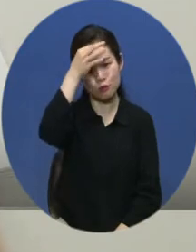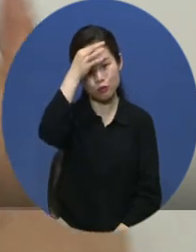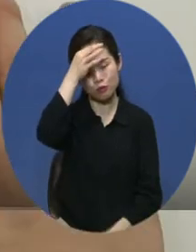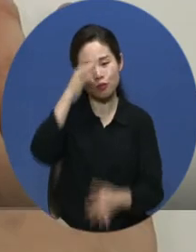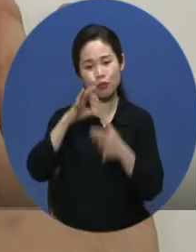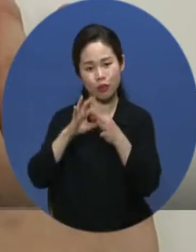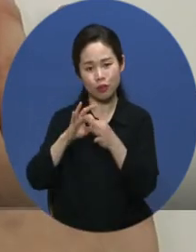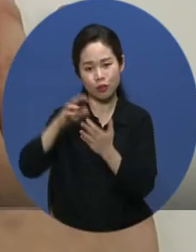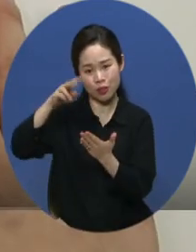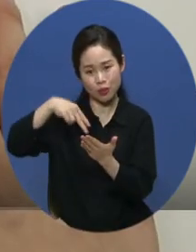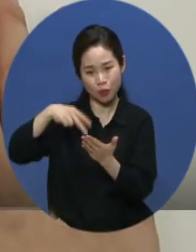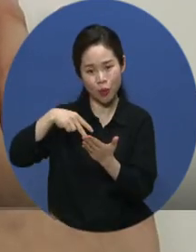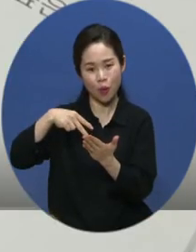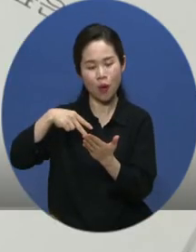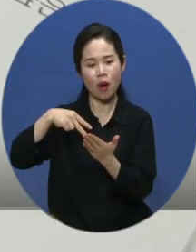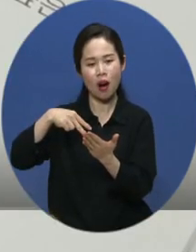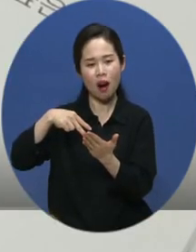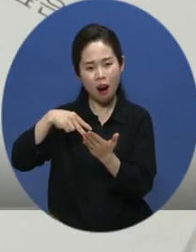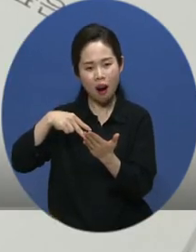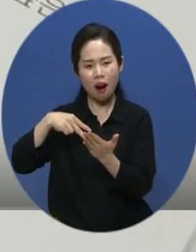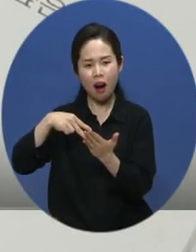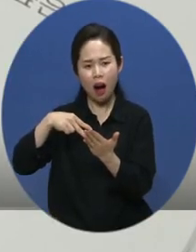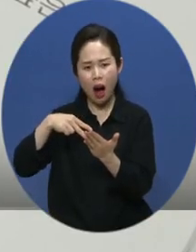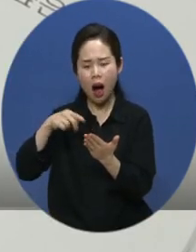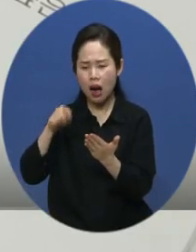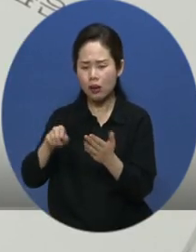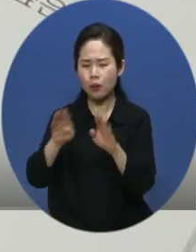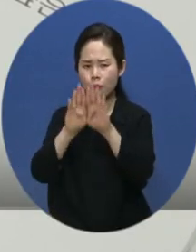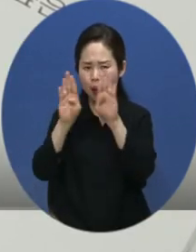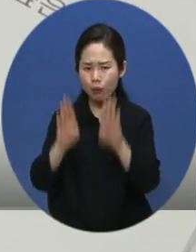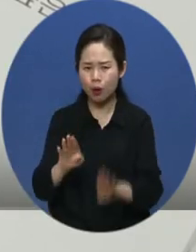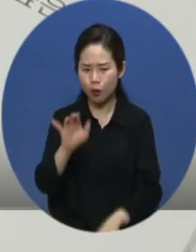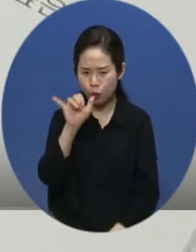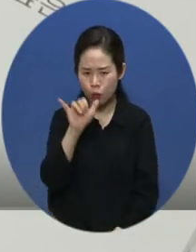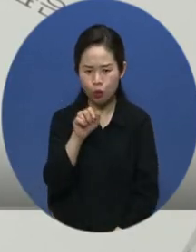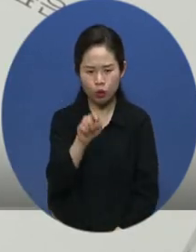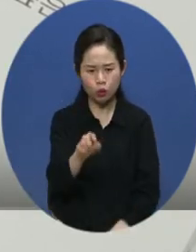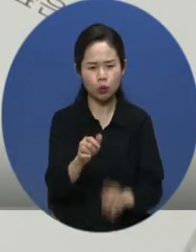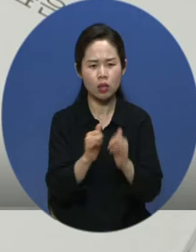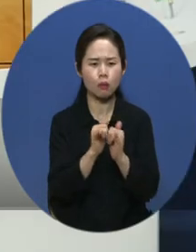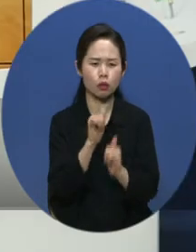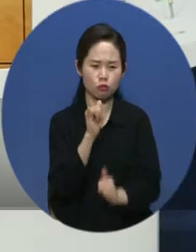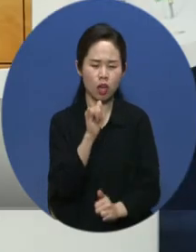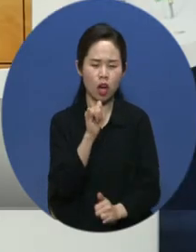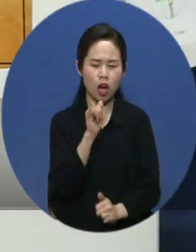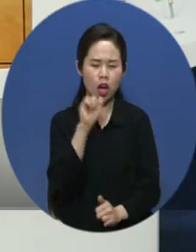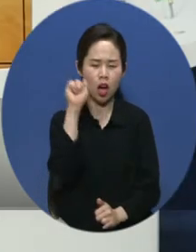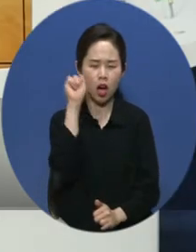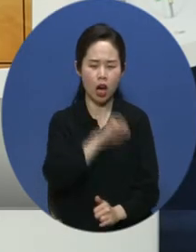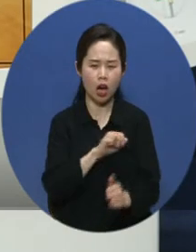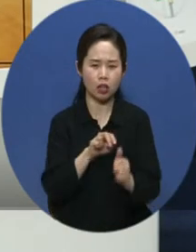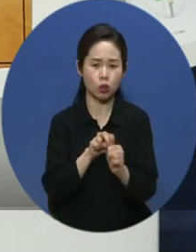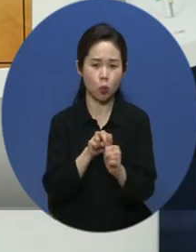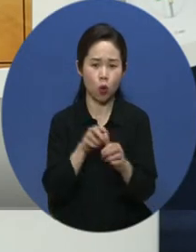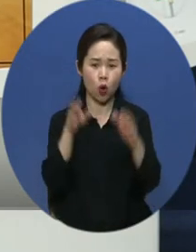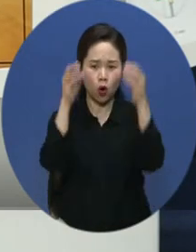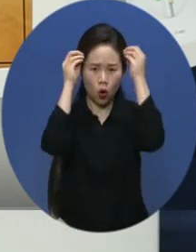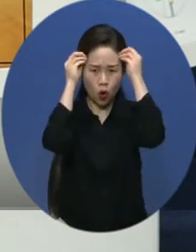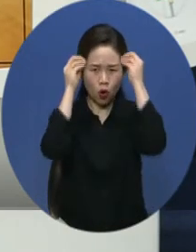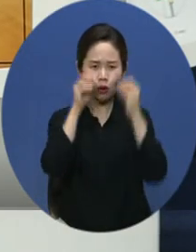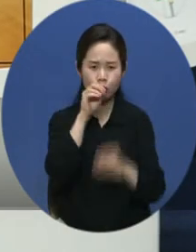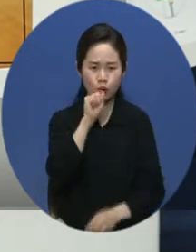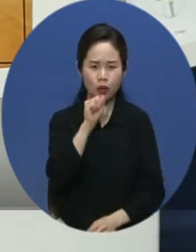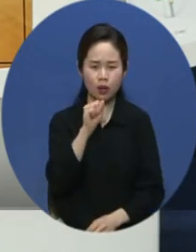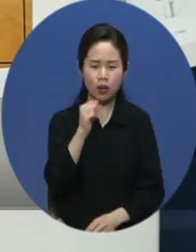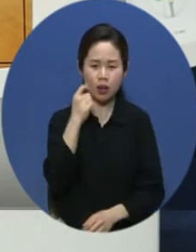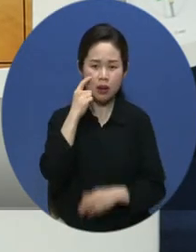읽었거든요. 그래가지고 모르는 것도 다 이런 박물관도 있고 저런 사람에 대해서도 알 수 있으니까 참 편한 것 같아요. 그래가지고 그래서 참 좋은 책인